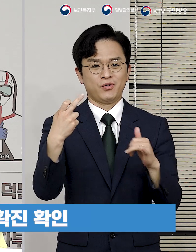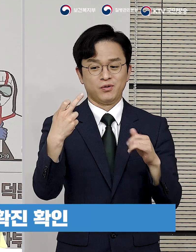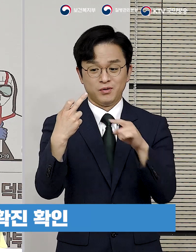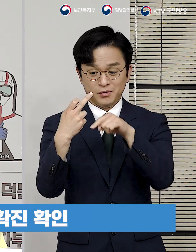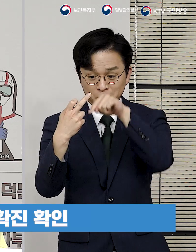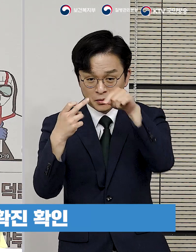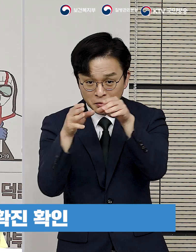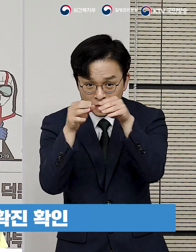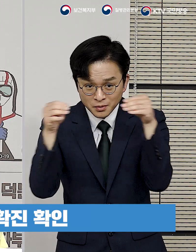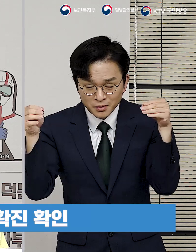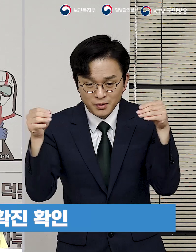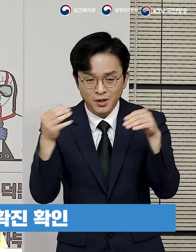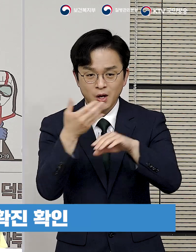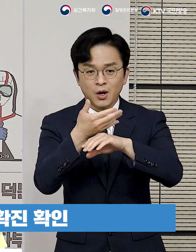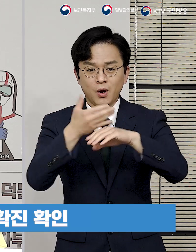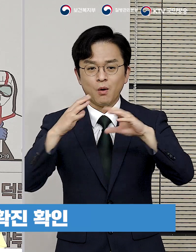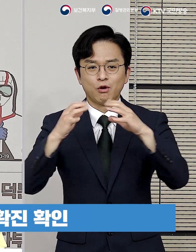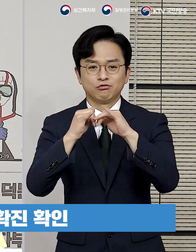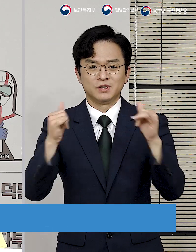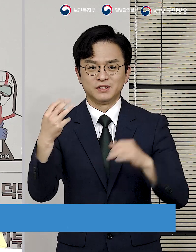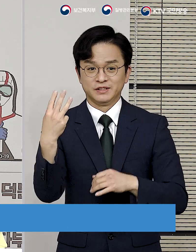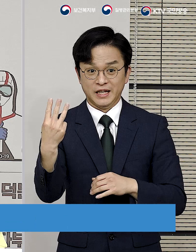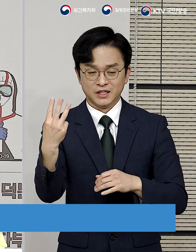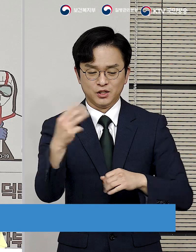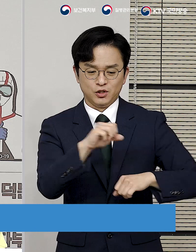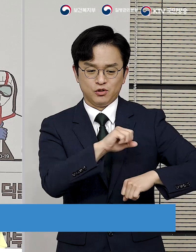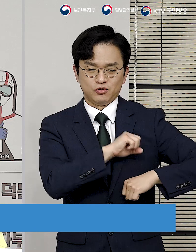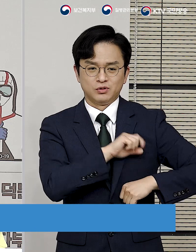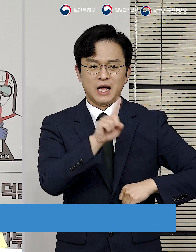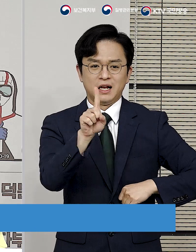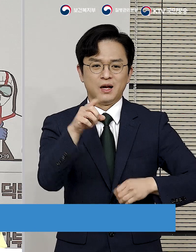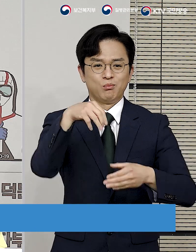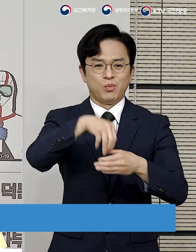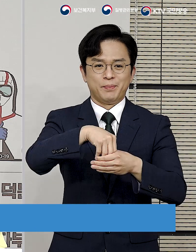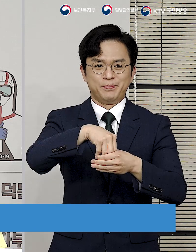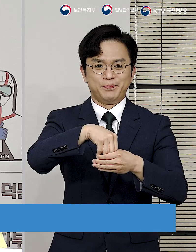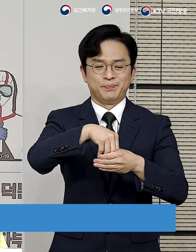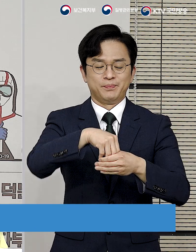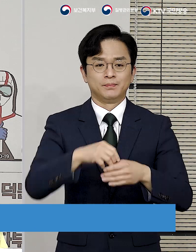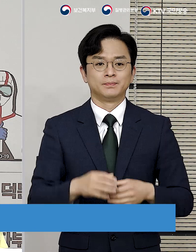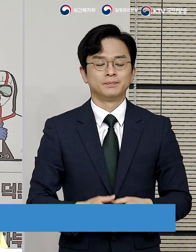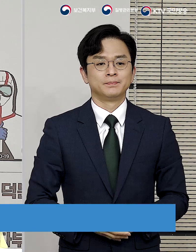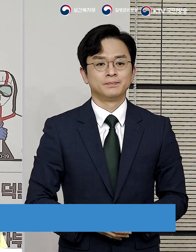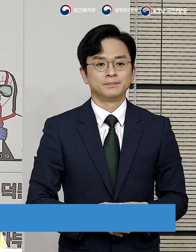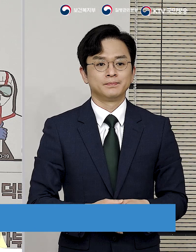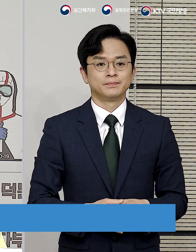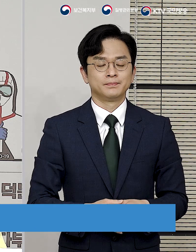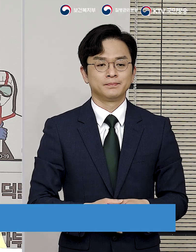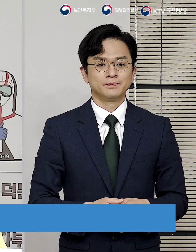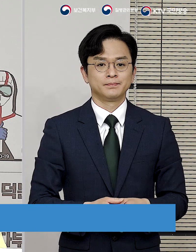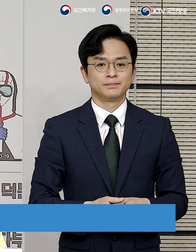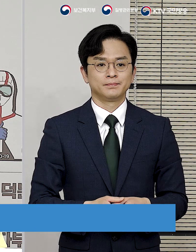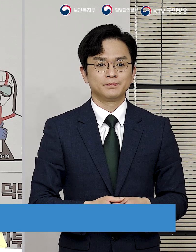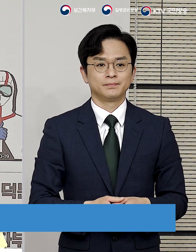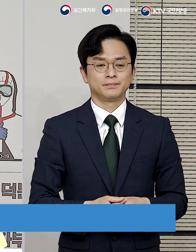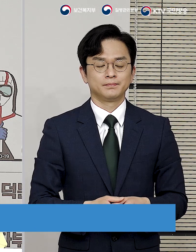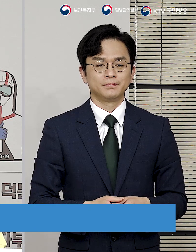확진이 확인되었고, 이 가운데에는 외국인 3명과 군인 1명 등도 포함되어